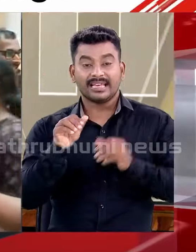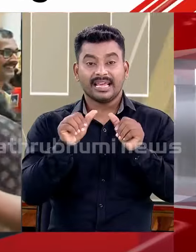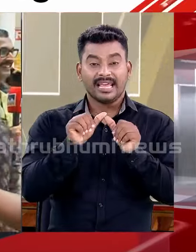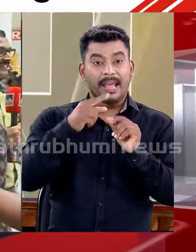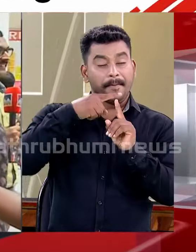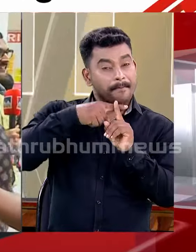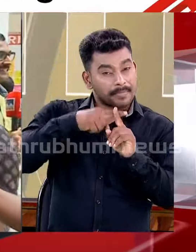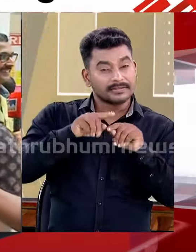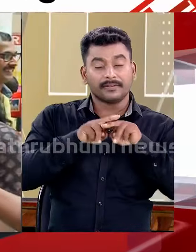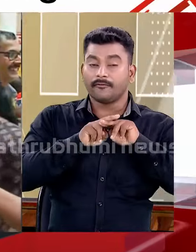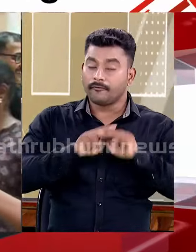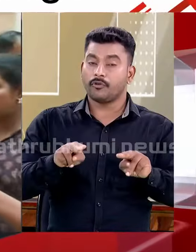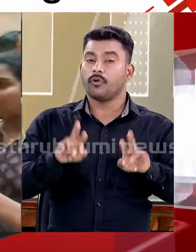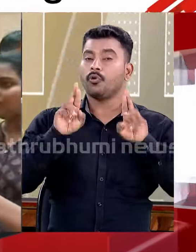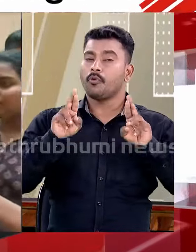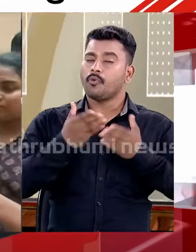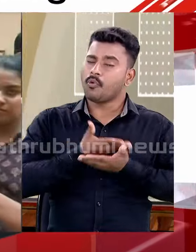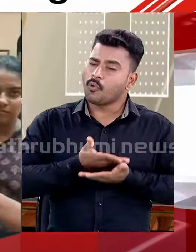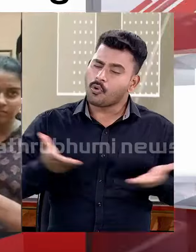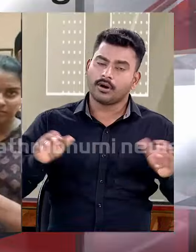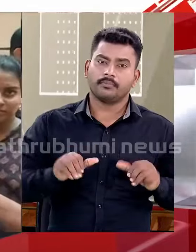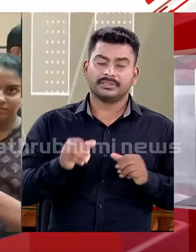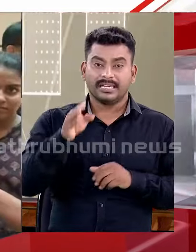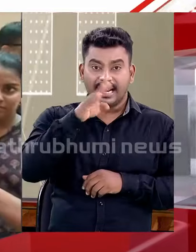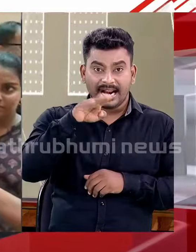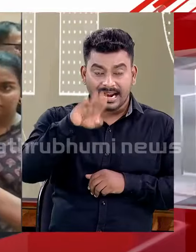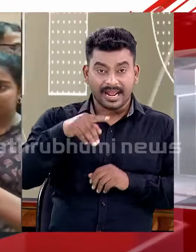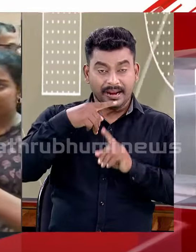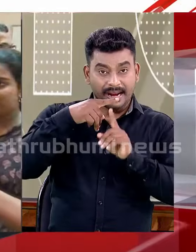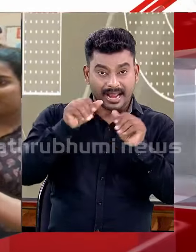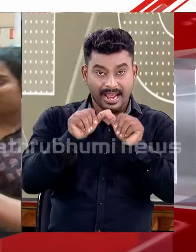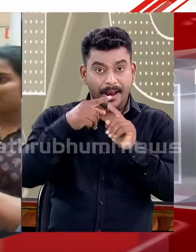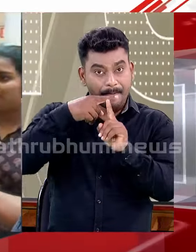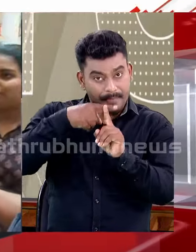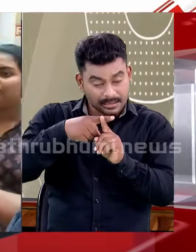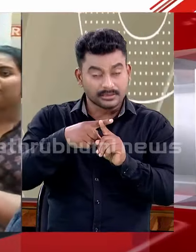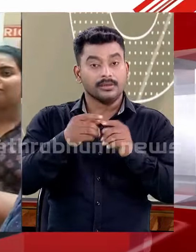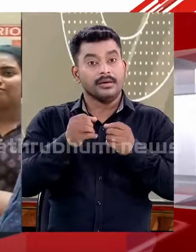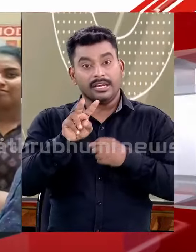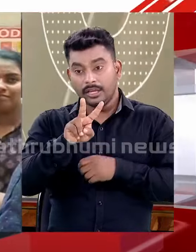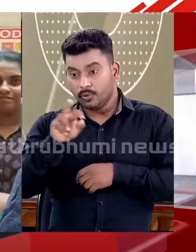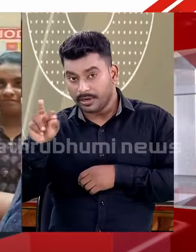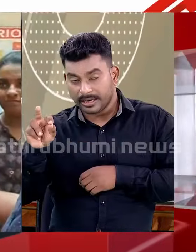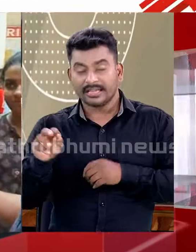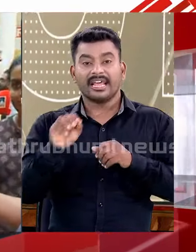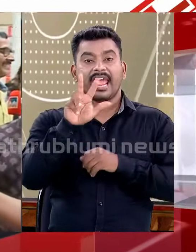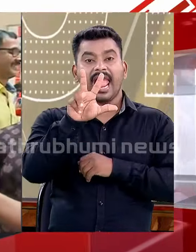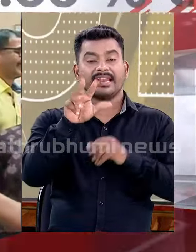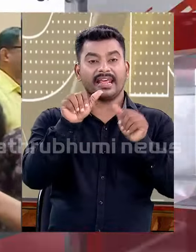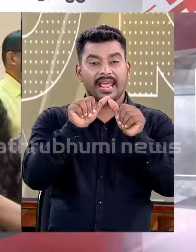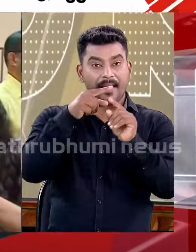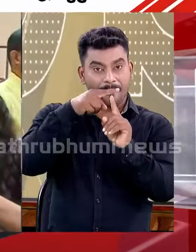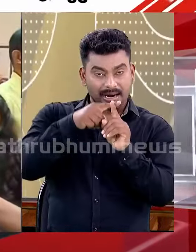എല്ലാ കുട്ടികളും തന്നെ വിജയിക്കും. ഒരു 9 എ പ്ലസ് കിട്ടിയ കുറേ കുട്ടികൾ, 200+ കുട്ടികൾ, 8 എ പ്ലസ് കിട്ടിയ ഏകദേശം 150 കുട്ടികൾ, അങ്ങനെ